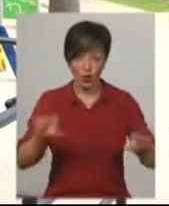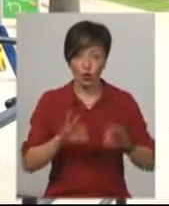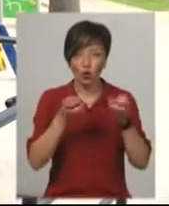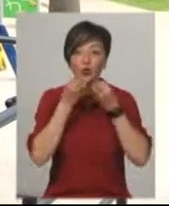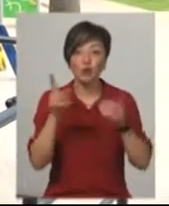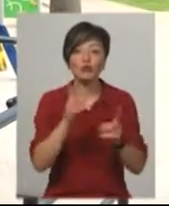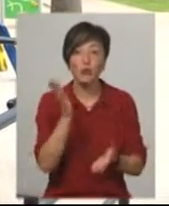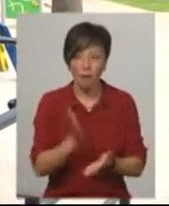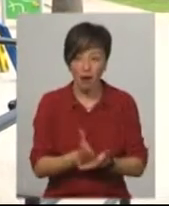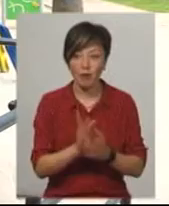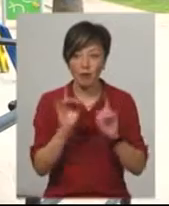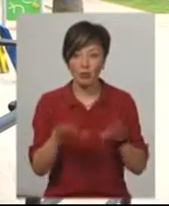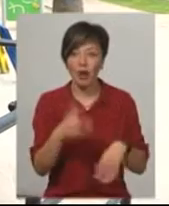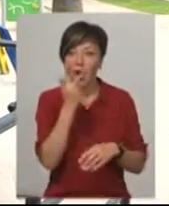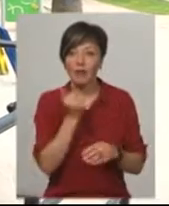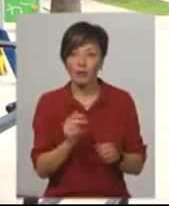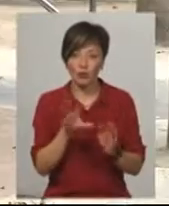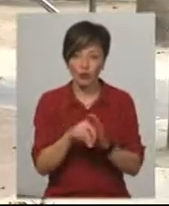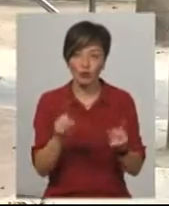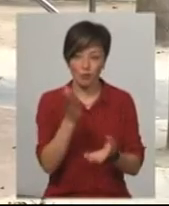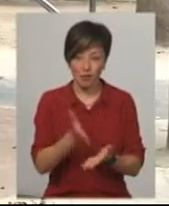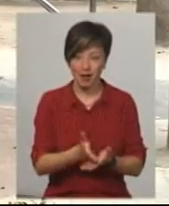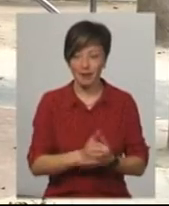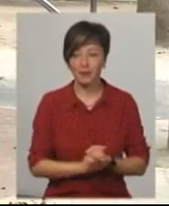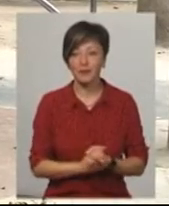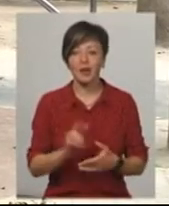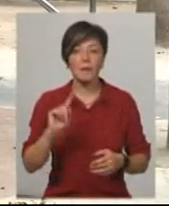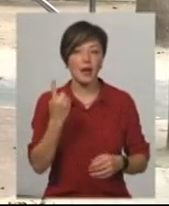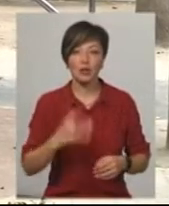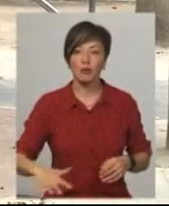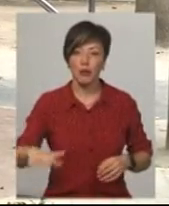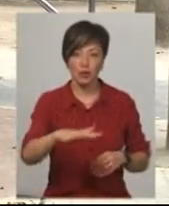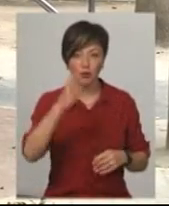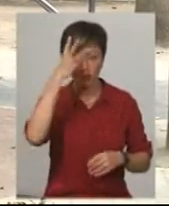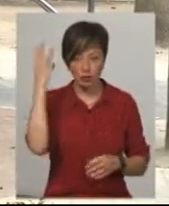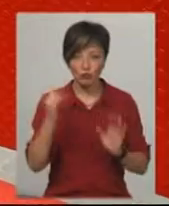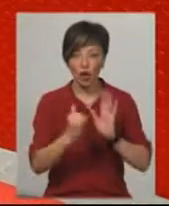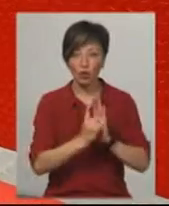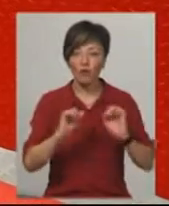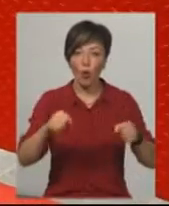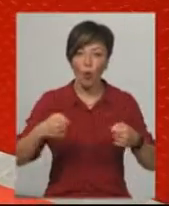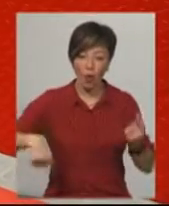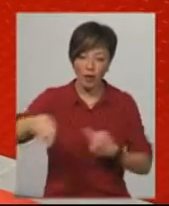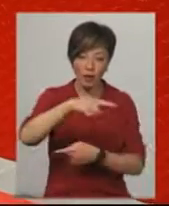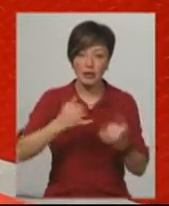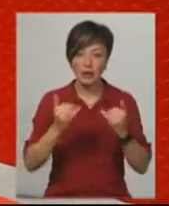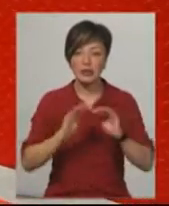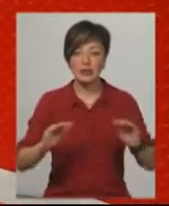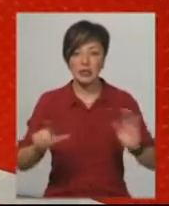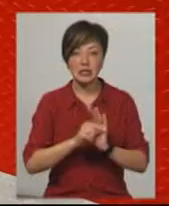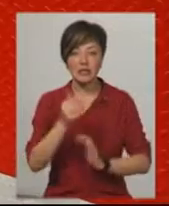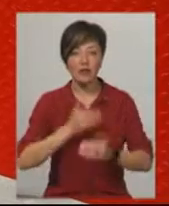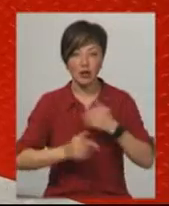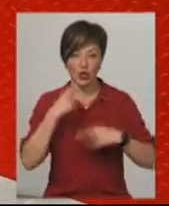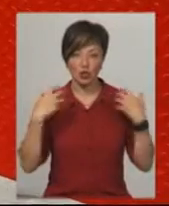що маємо, ми будемо якось адаптуватися під те, що маємо. Це перший майданчик у Хмельницькому, де встановлені гойдалки для дітей з інвалідністю,